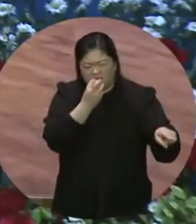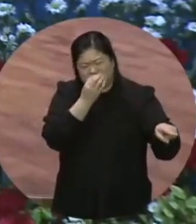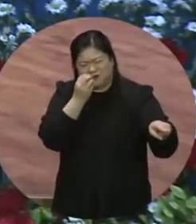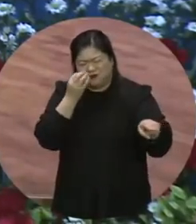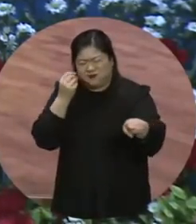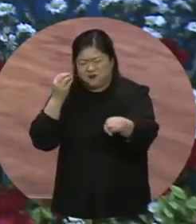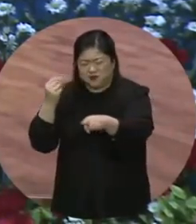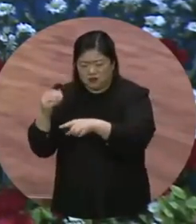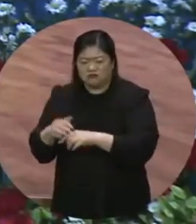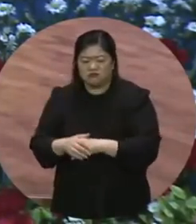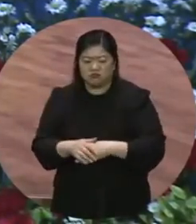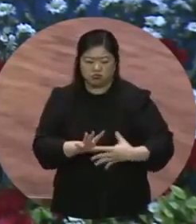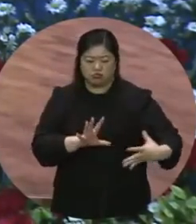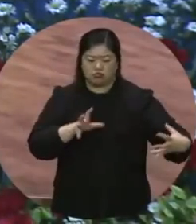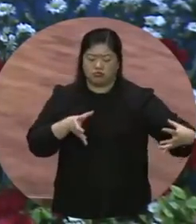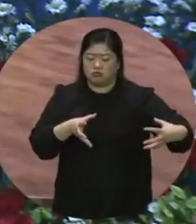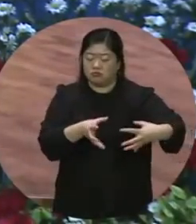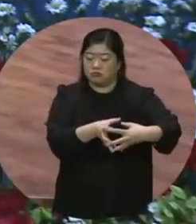상관없어요.